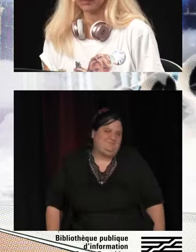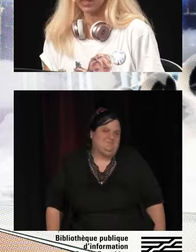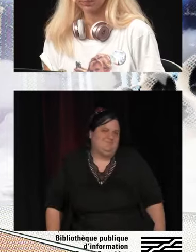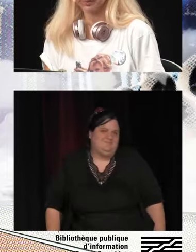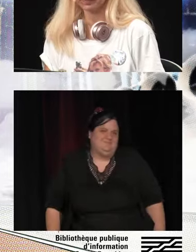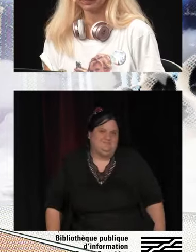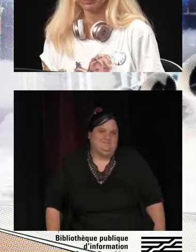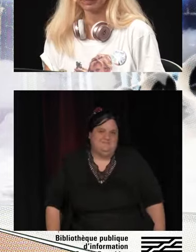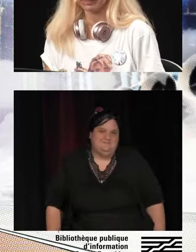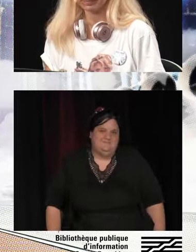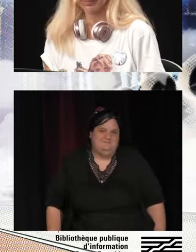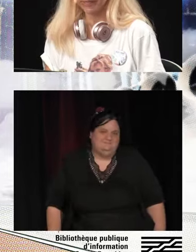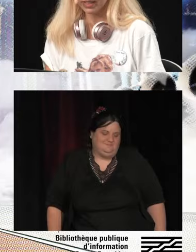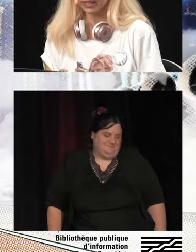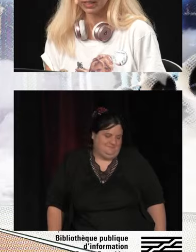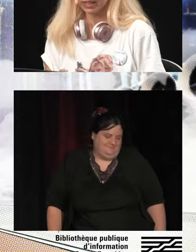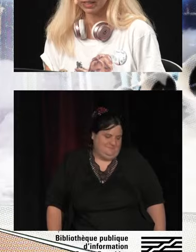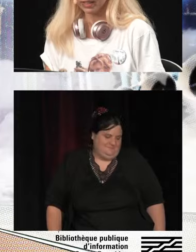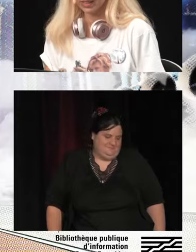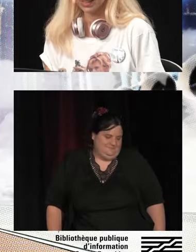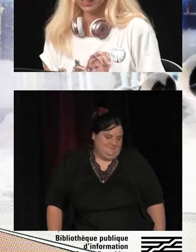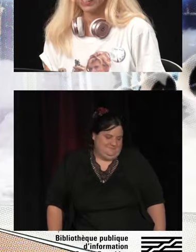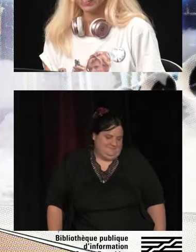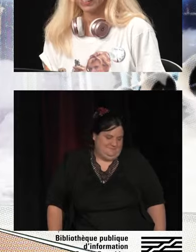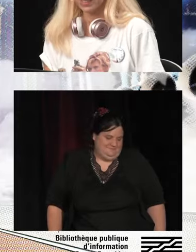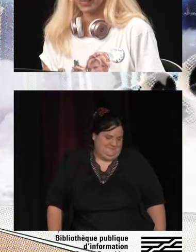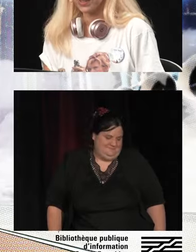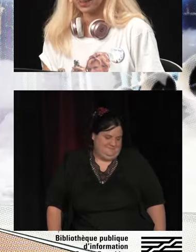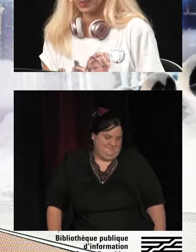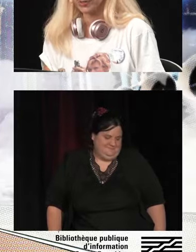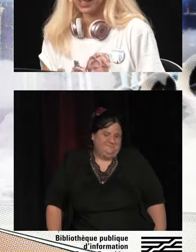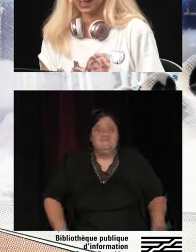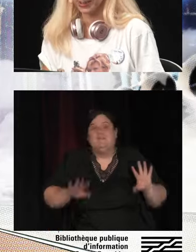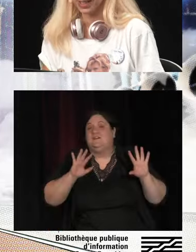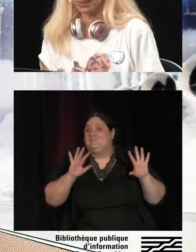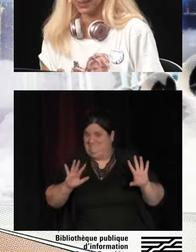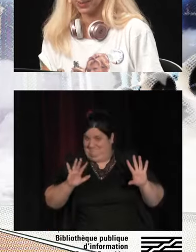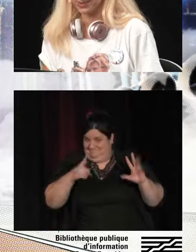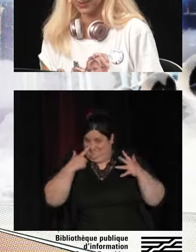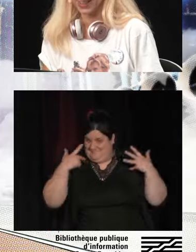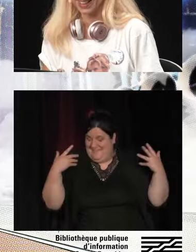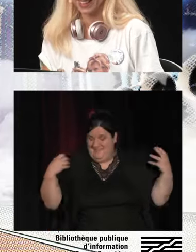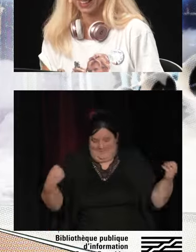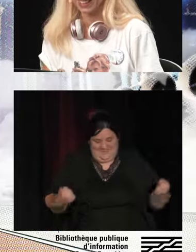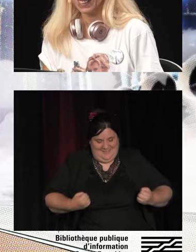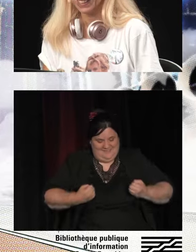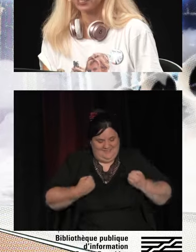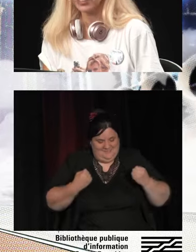Non, c'est bon. Allez. Bah écoutez, on profitera donc de l'animation de